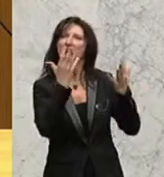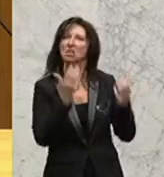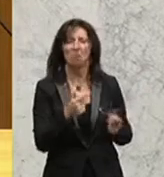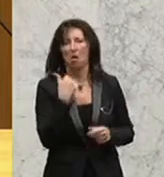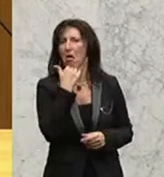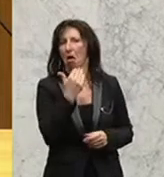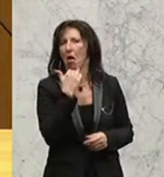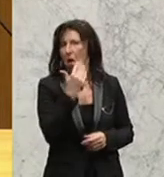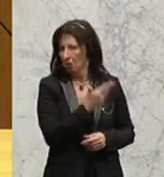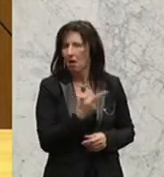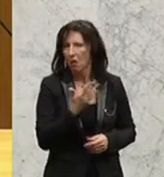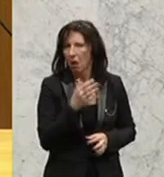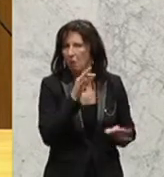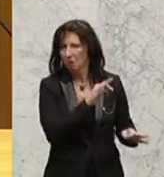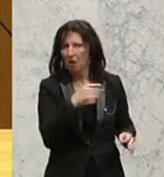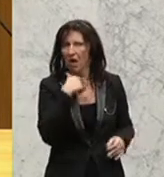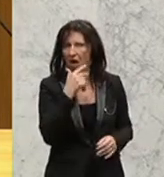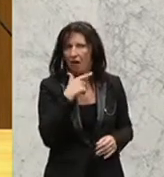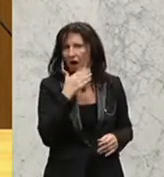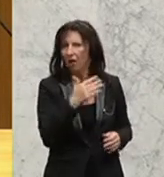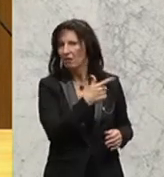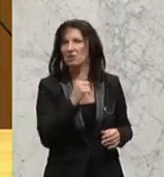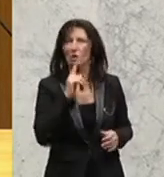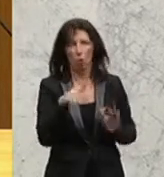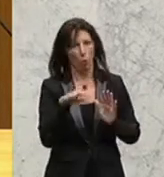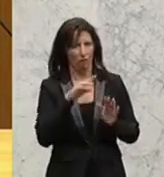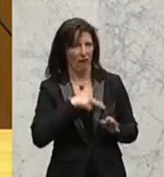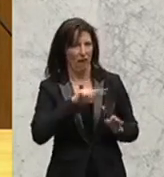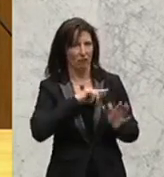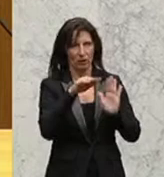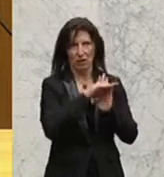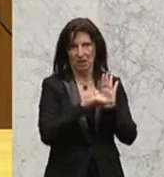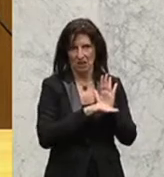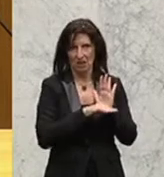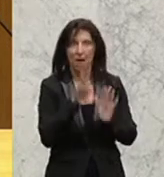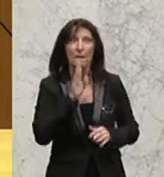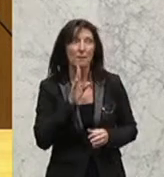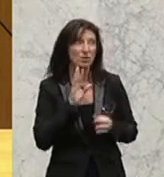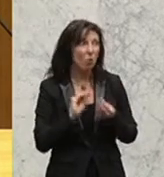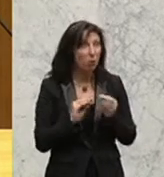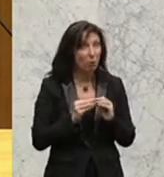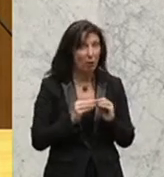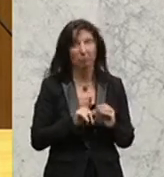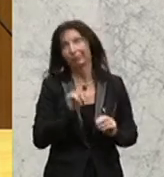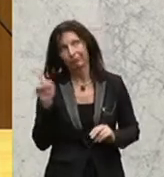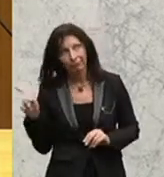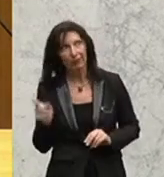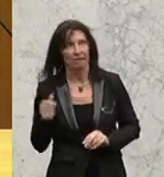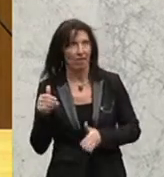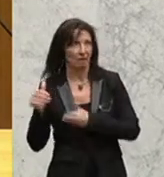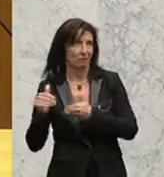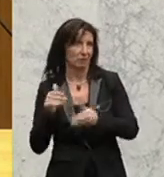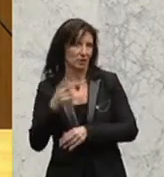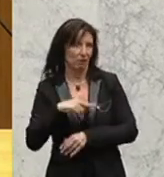auch egal sein, weil sie ist bei den Beamten ja nur für die Logistik zuständig. Wenn es bei den Pensionen ein Problem gibt, das hat ja dann wieder der Finanzminister. Und solange